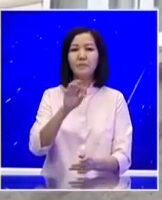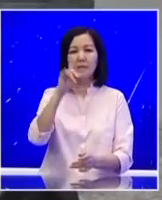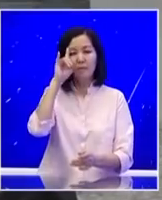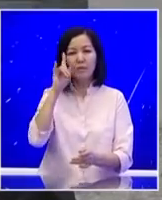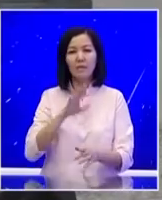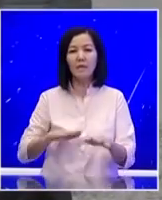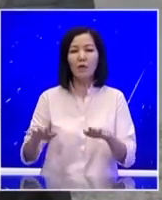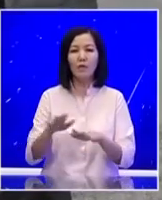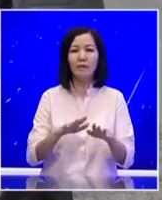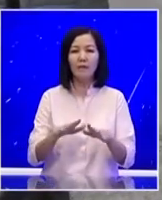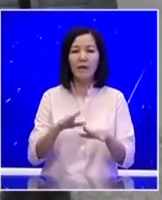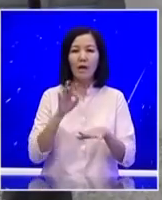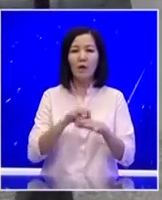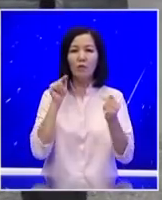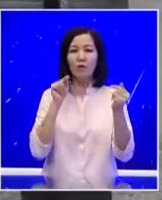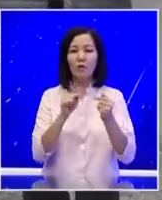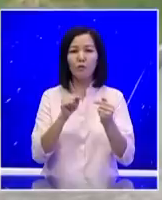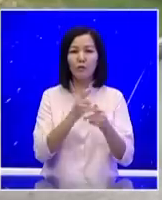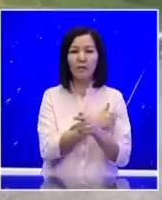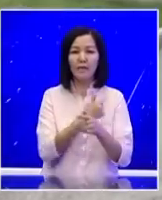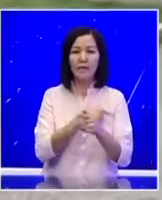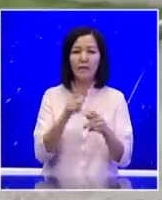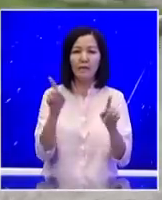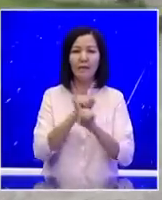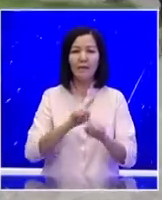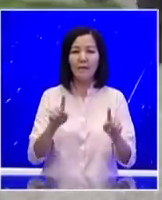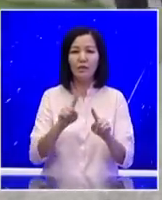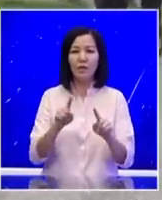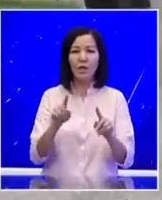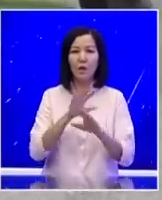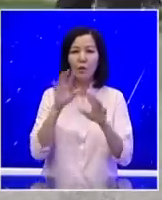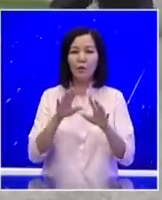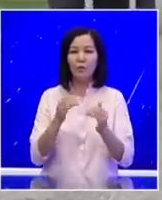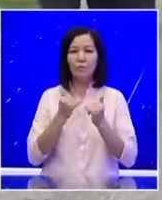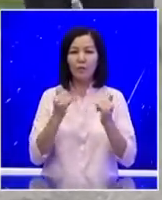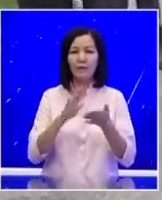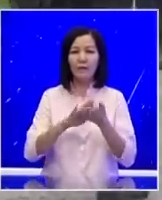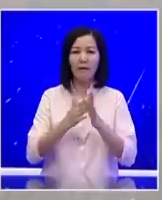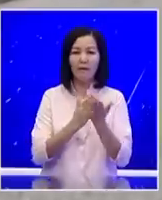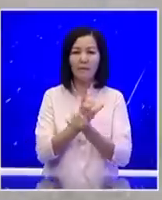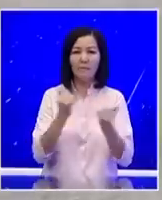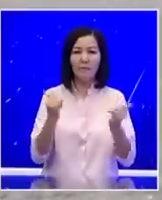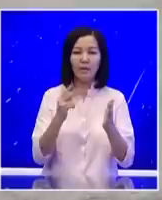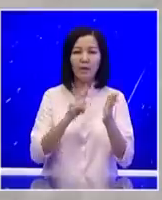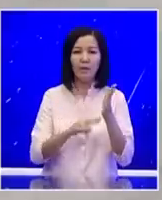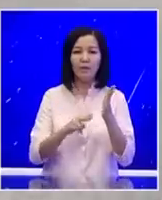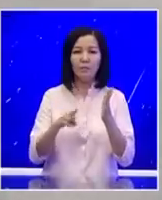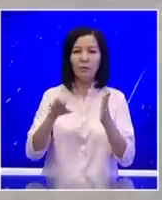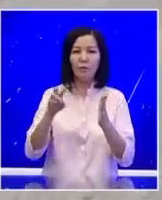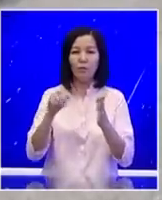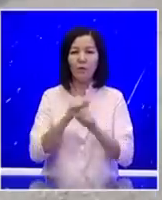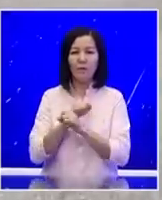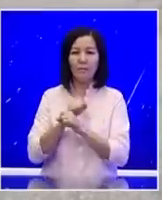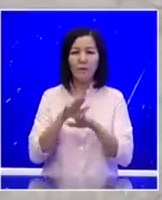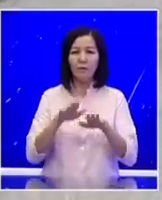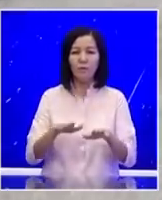қауіпті дертпен күресіп жатқан дәрігерлерге де ерекше жағдай туғызылып отыр. 70-тен аса медицина қызметкері Түрген шатқалындағы демалыс